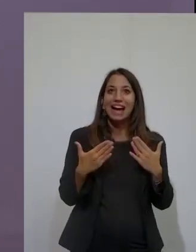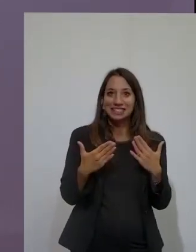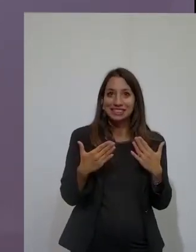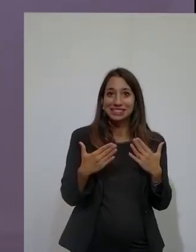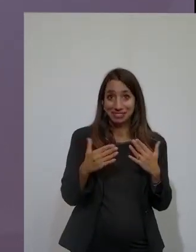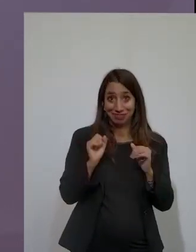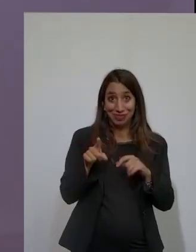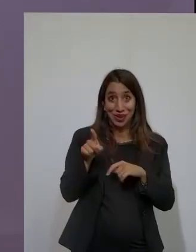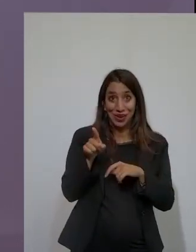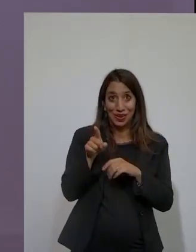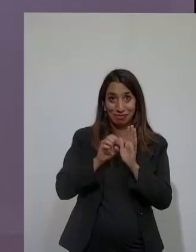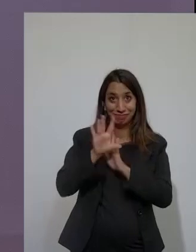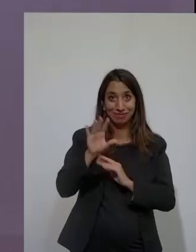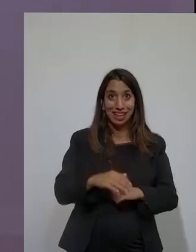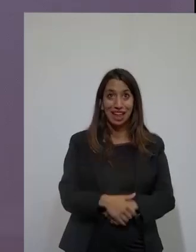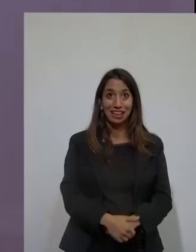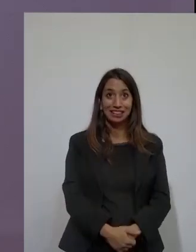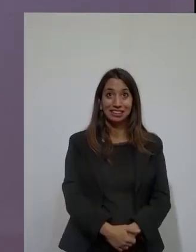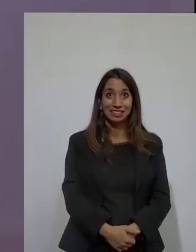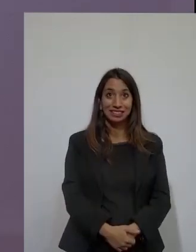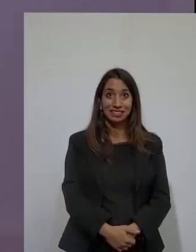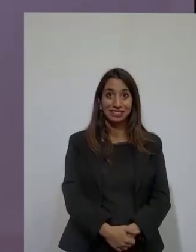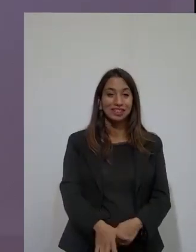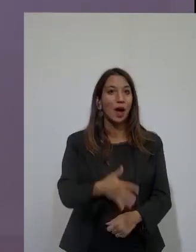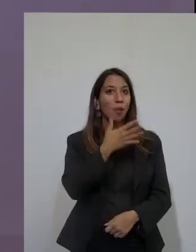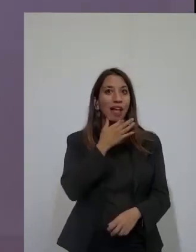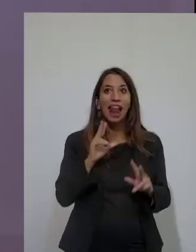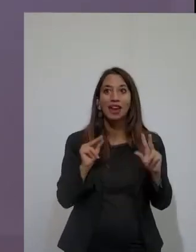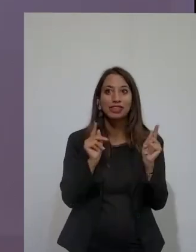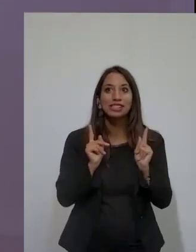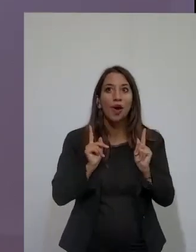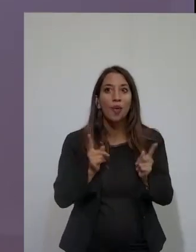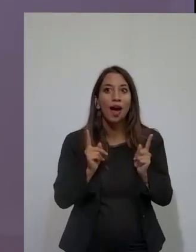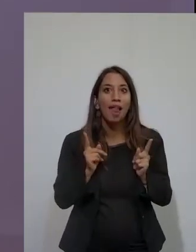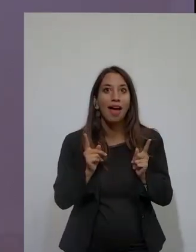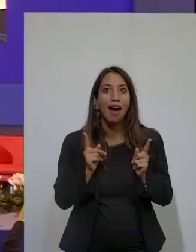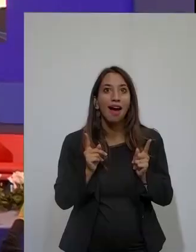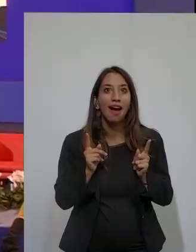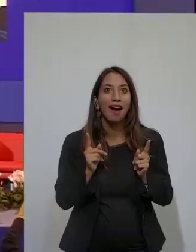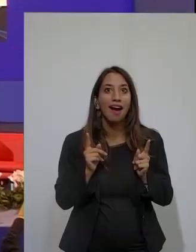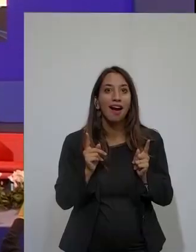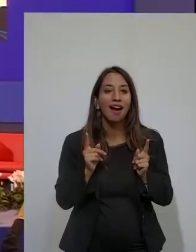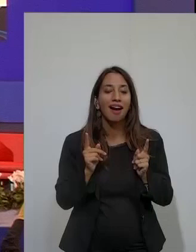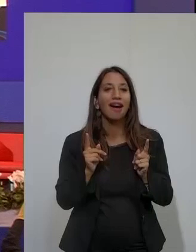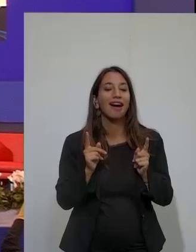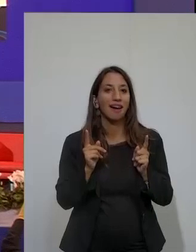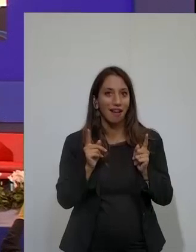possiamo mandare le slide. La buona notizia, intanto, è che nel nostro